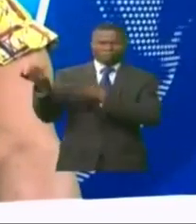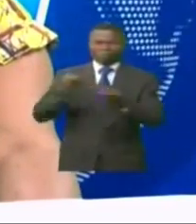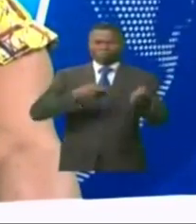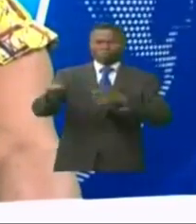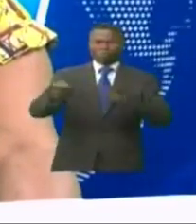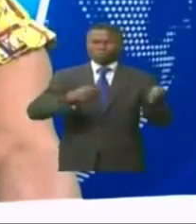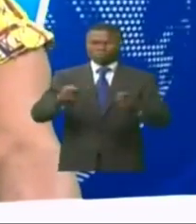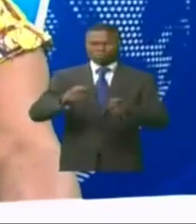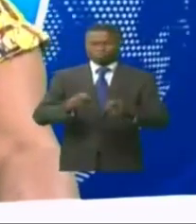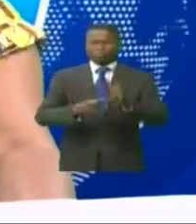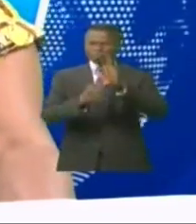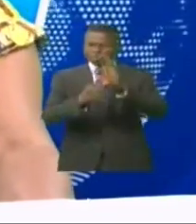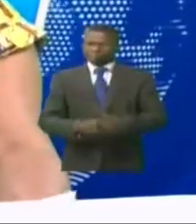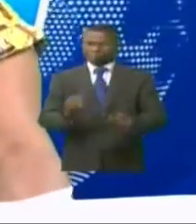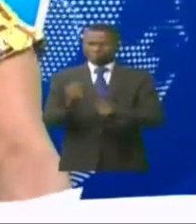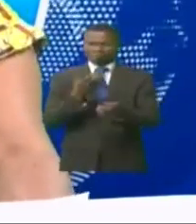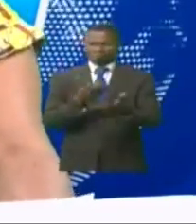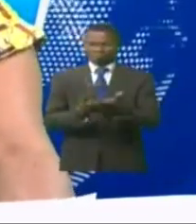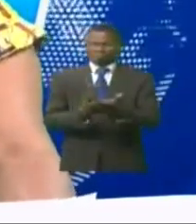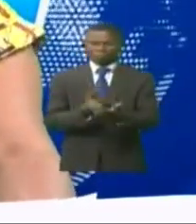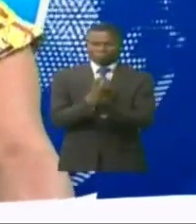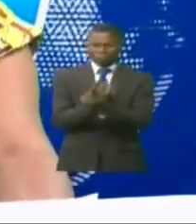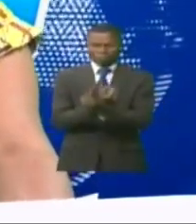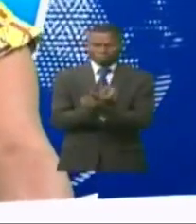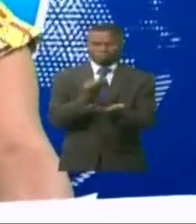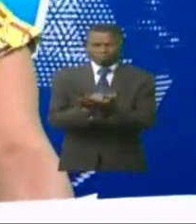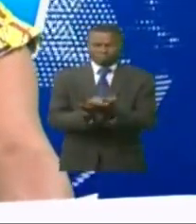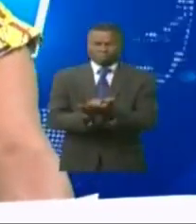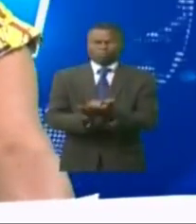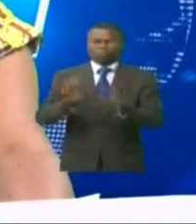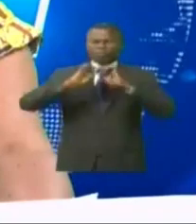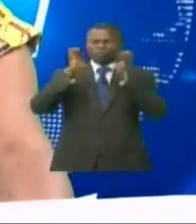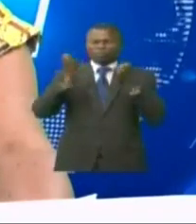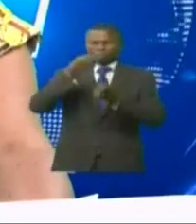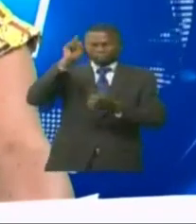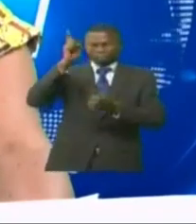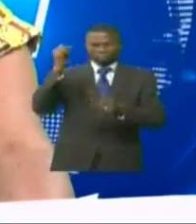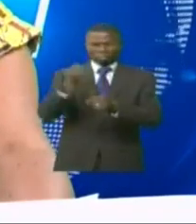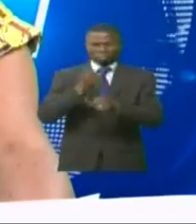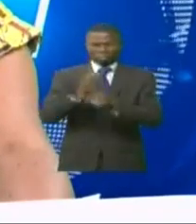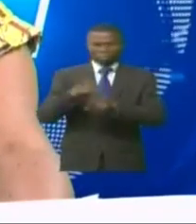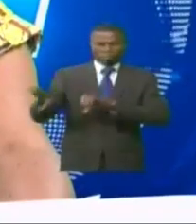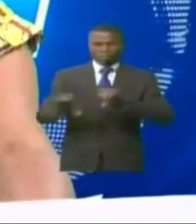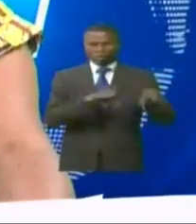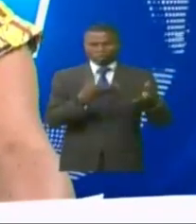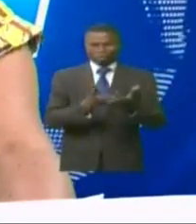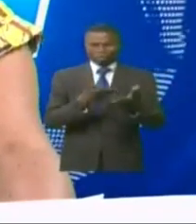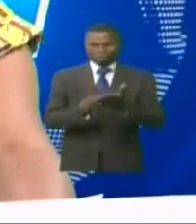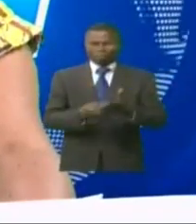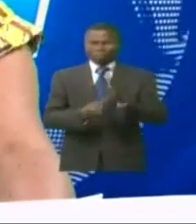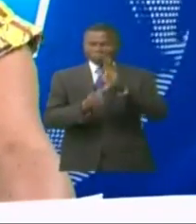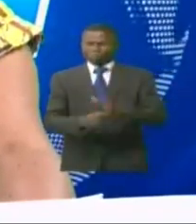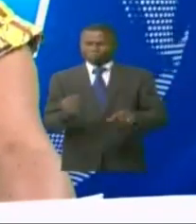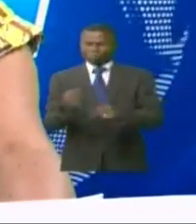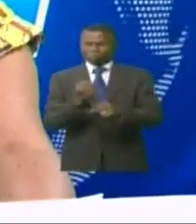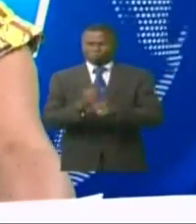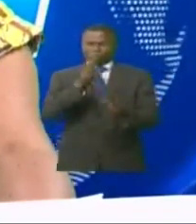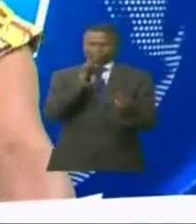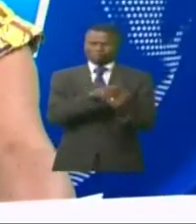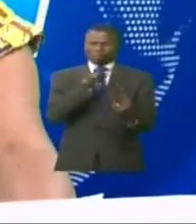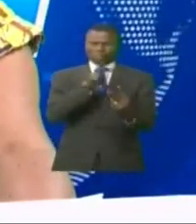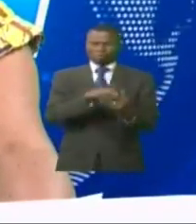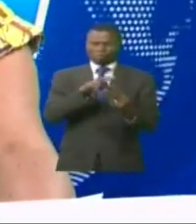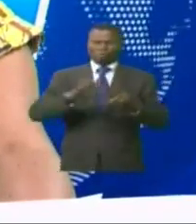de sous-traitance. L'ARSP rappelle aux entreprises principales que l'exercice des activités de sous-traitance est réservé